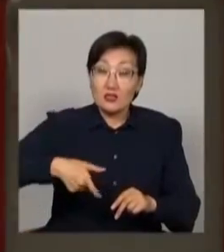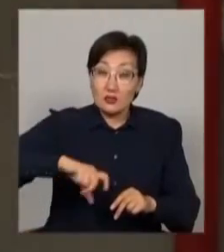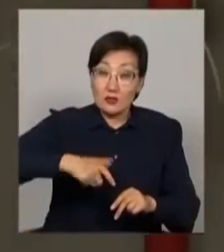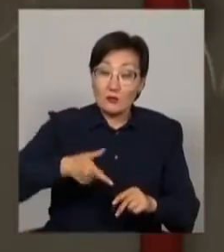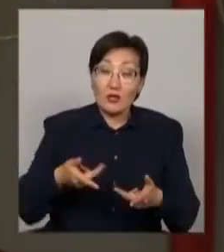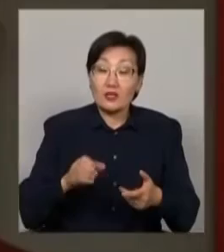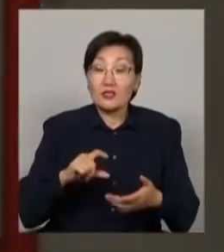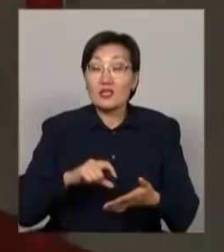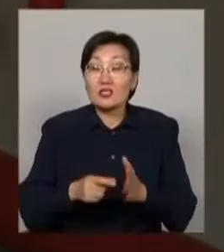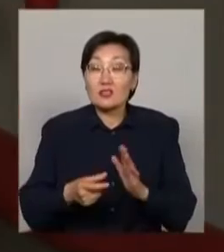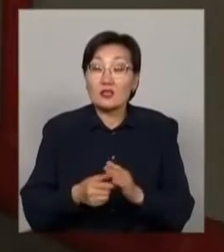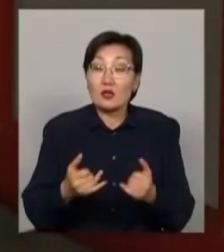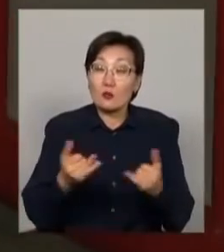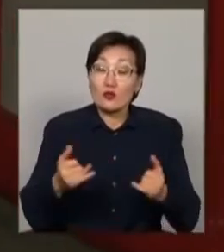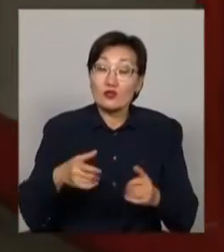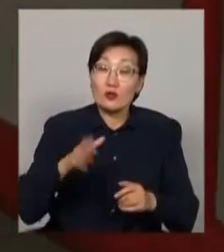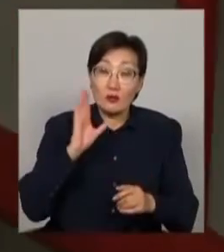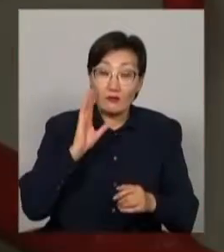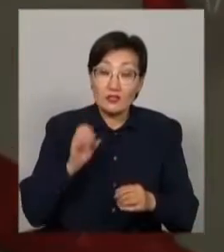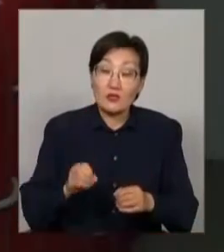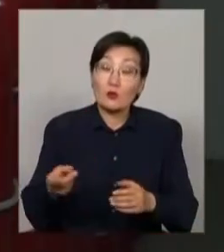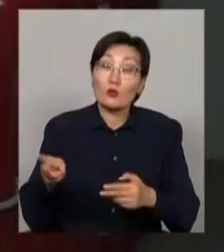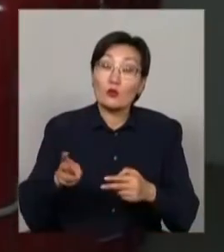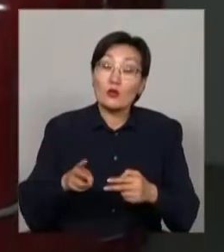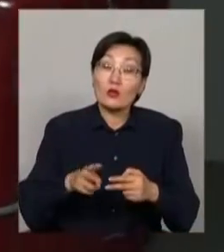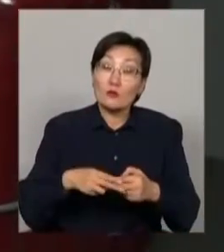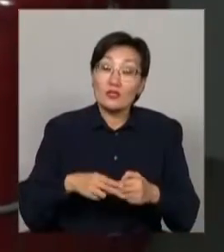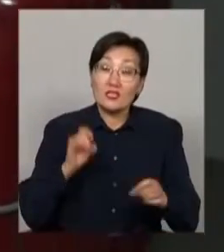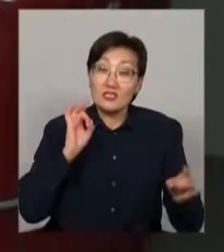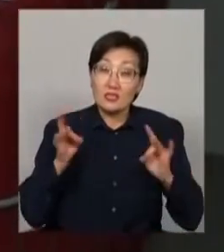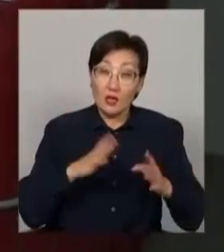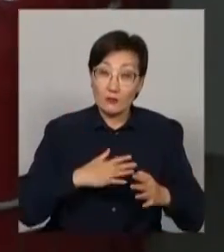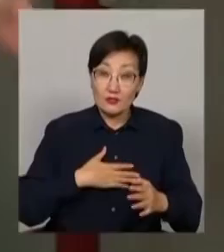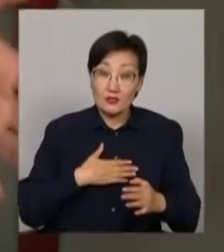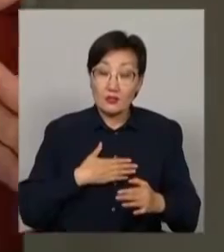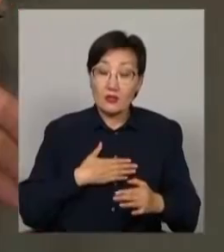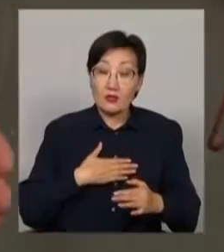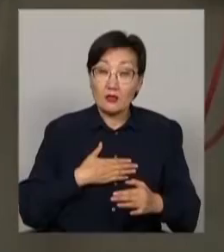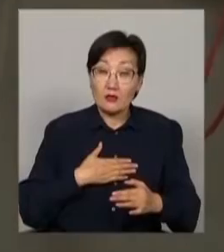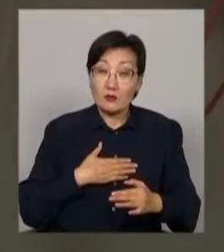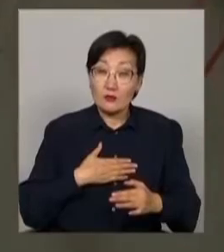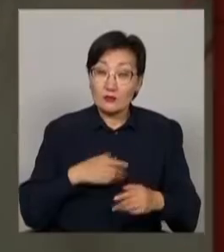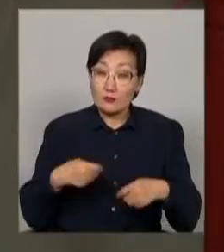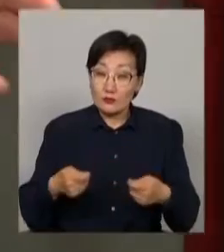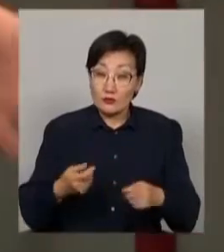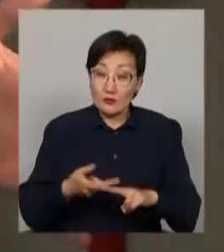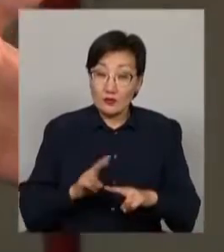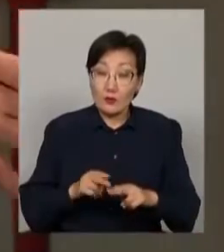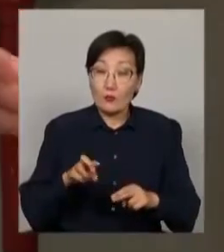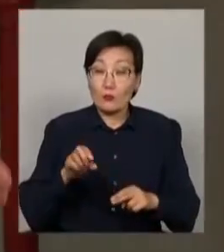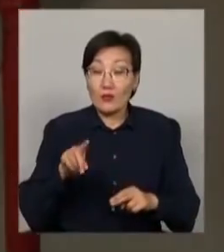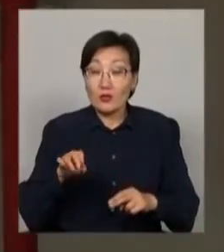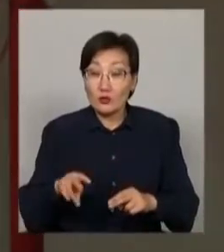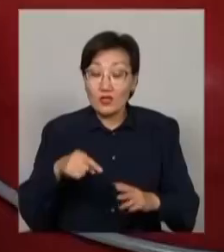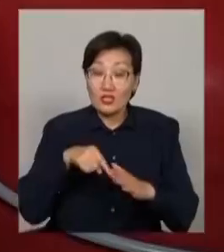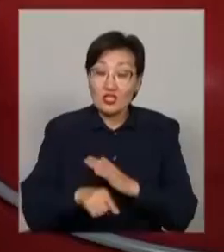залға арналған, сол залдың клапанына қосылады. Қосылғаннан кейін сигнал біздің тұрған баллондарға беріледі. Және де осы баллондардың ішінде